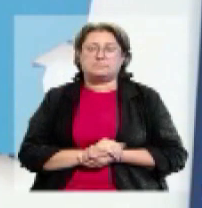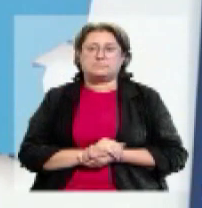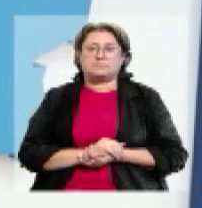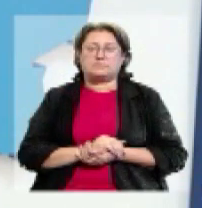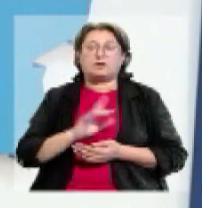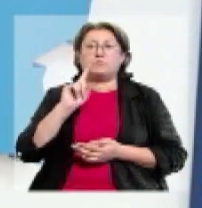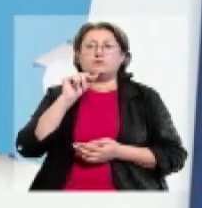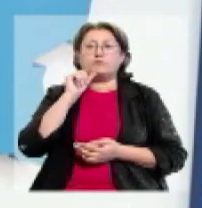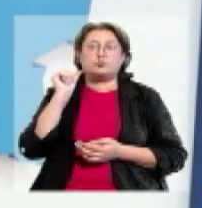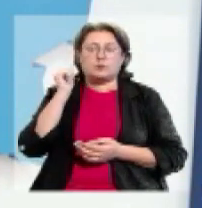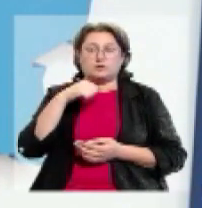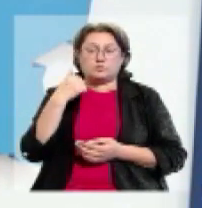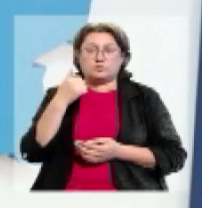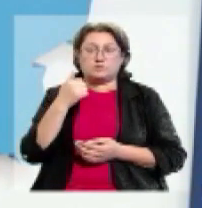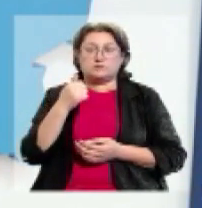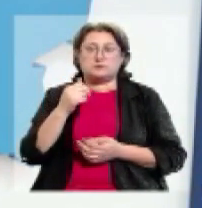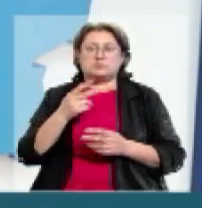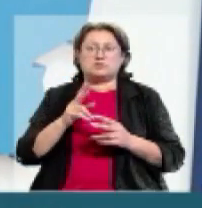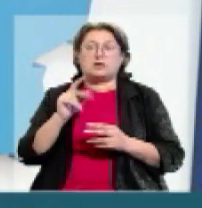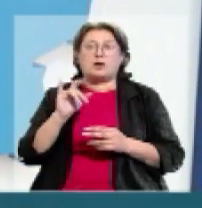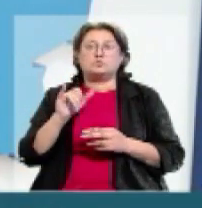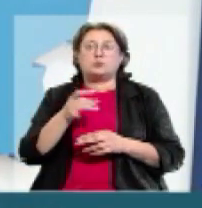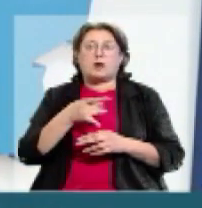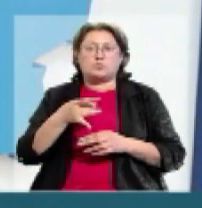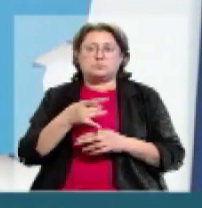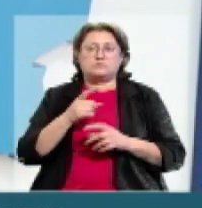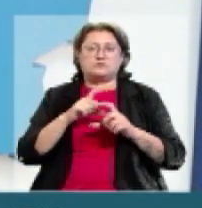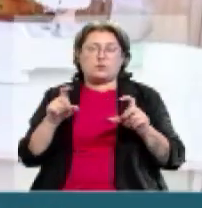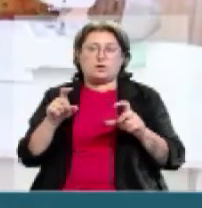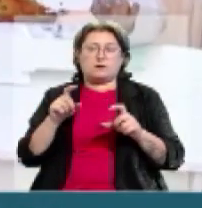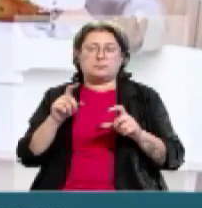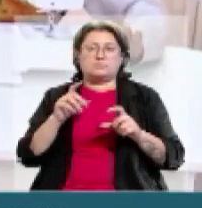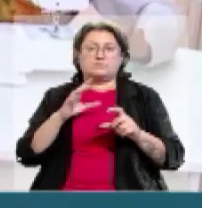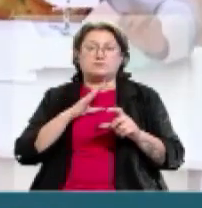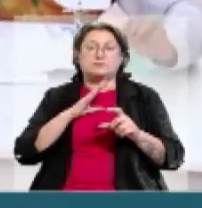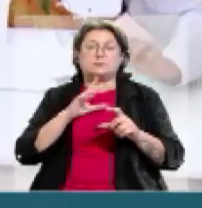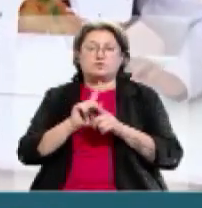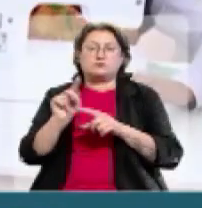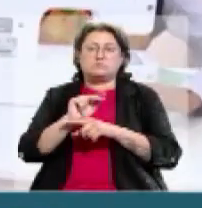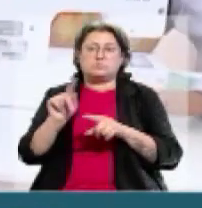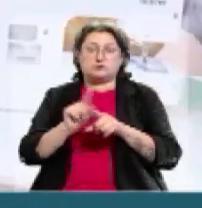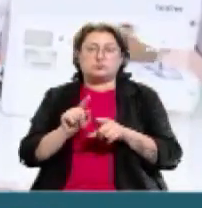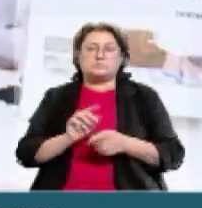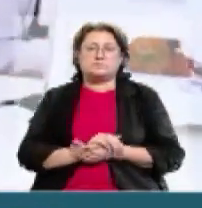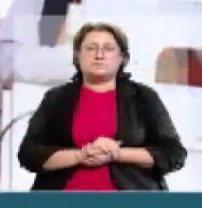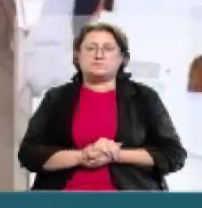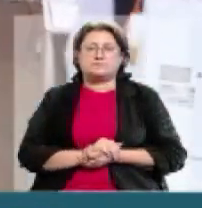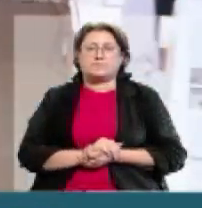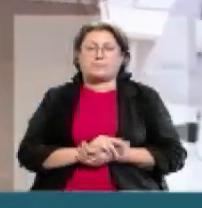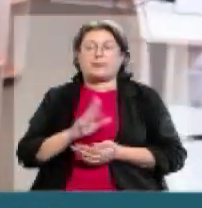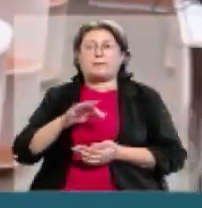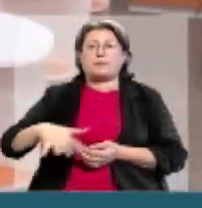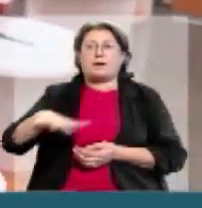ауданында Урицкий мектебін осындай жаңа жабдықтармен жасақтаған болатын. Облыс бойынша тағы осындай үлгіде тағы